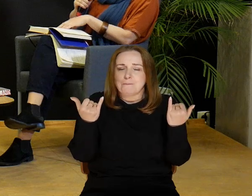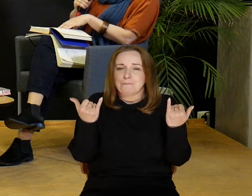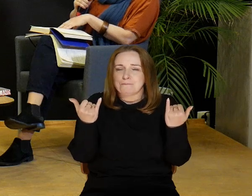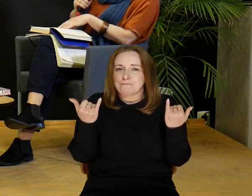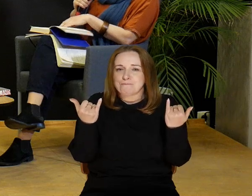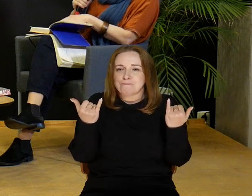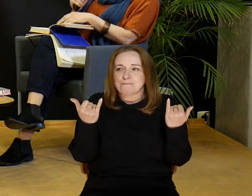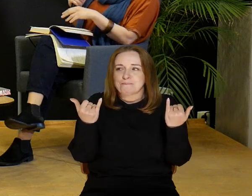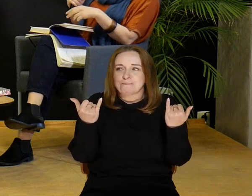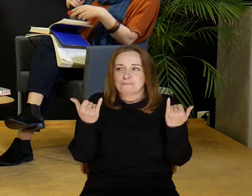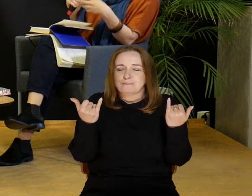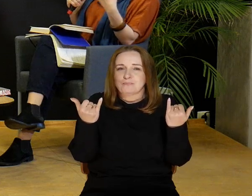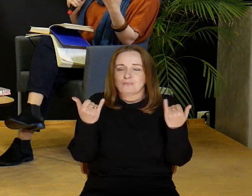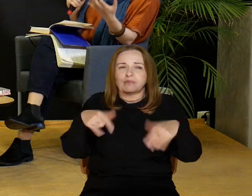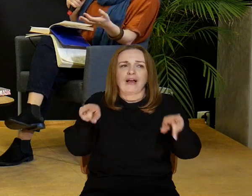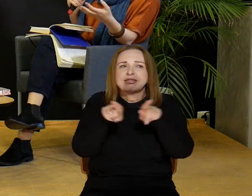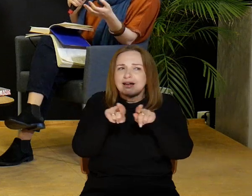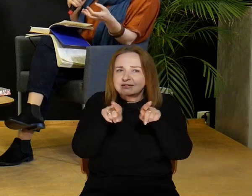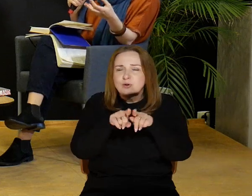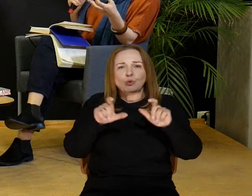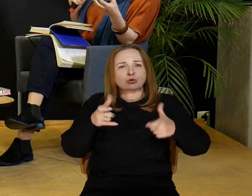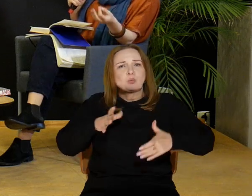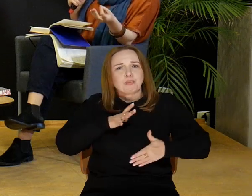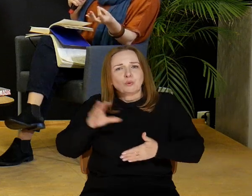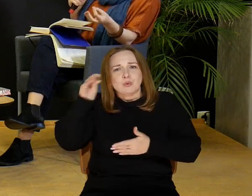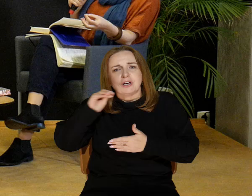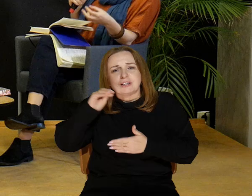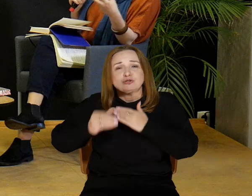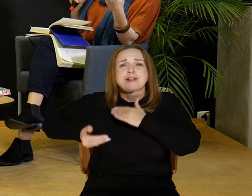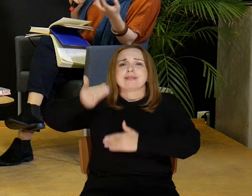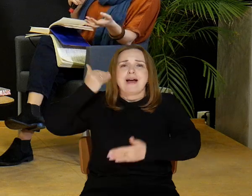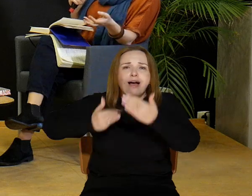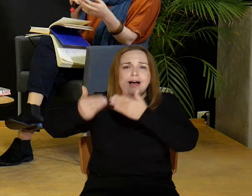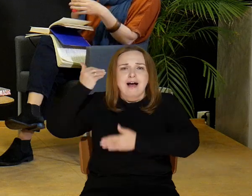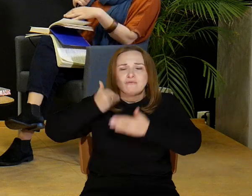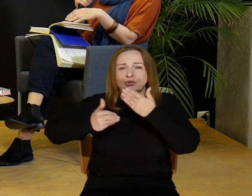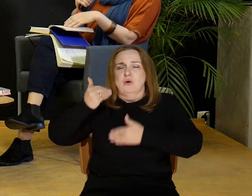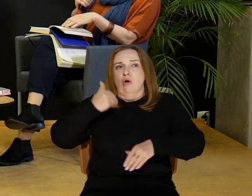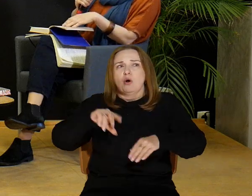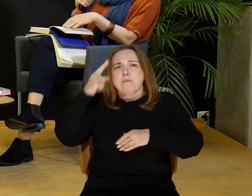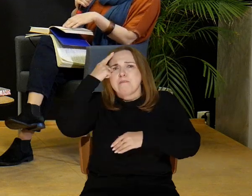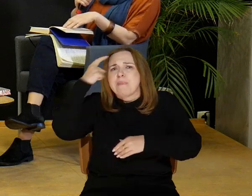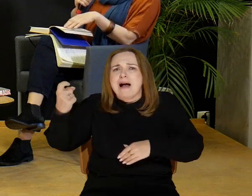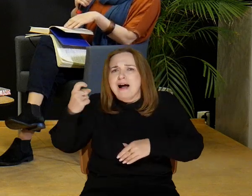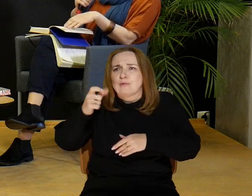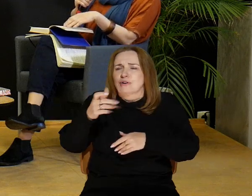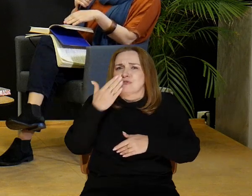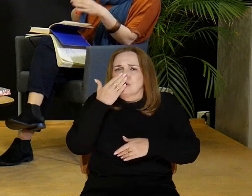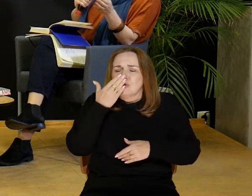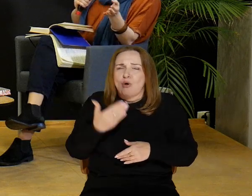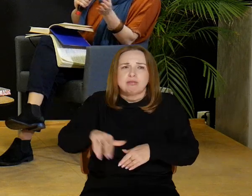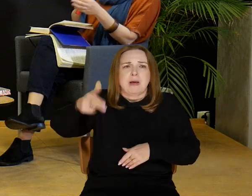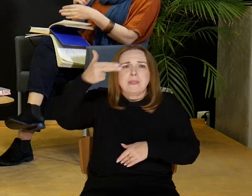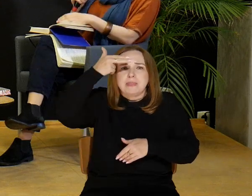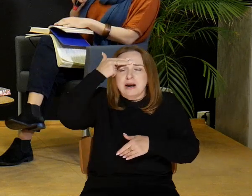Ale też później to, co się dzieje z tą przeszłością i z pamięcią, jak ta trauma